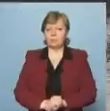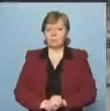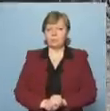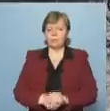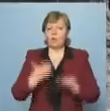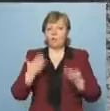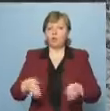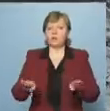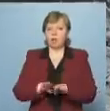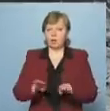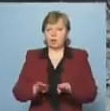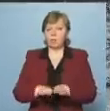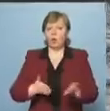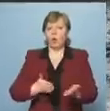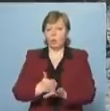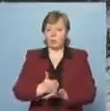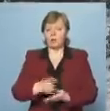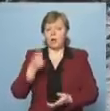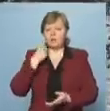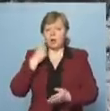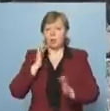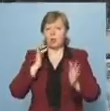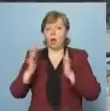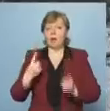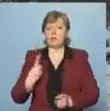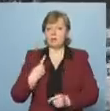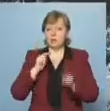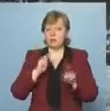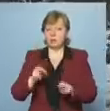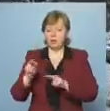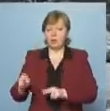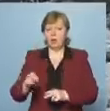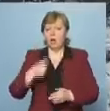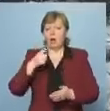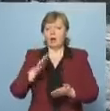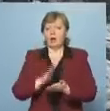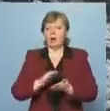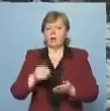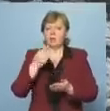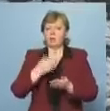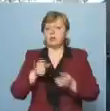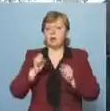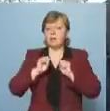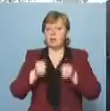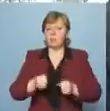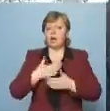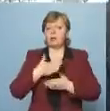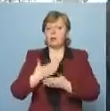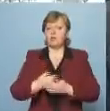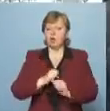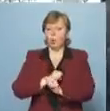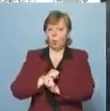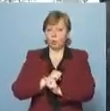Вот таким образом сарапульские лесники разбили лыжню и надежды местных спортсменов на зимний активный отдых. Пошла